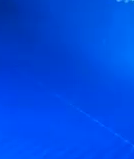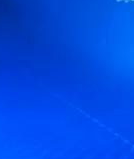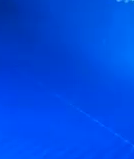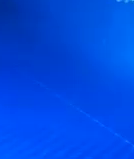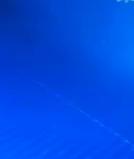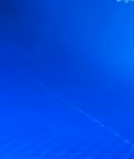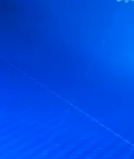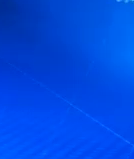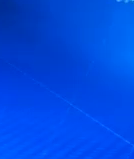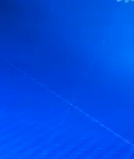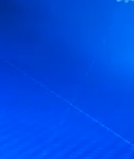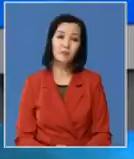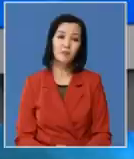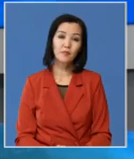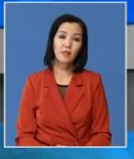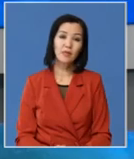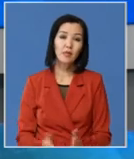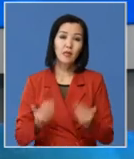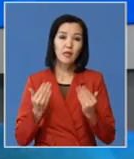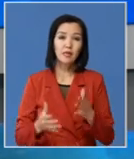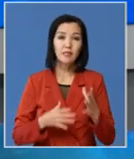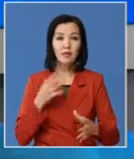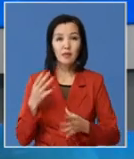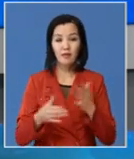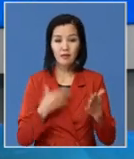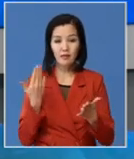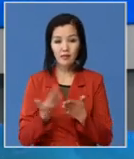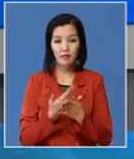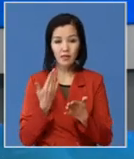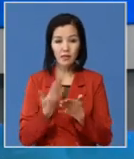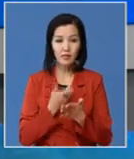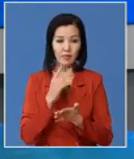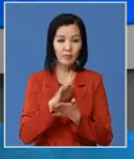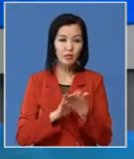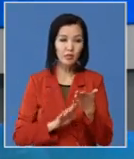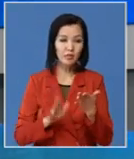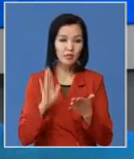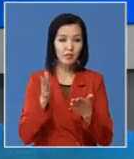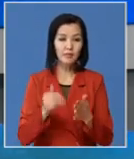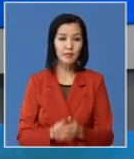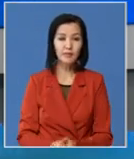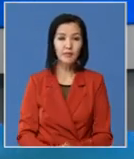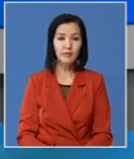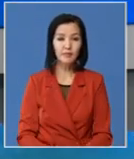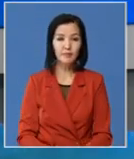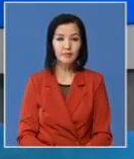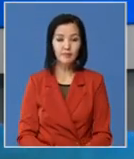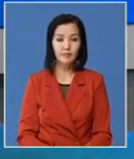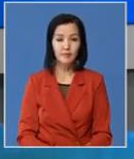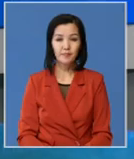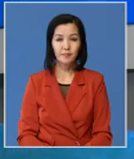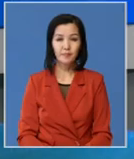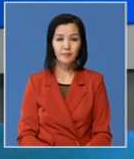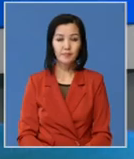тілмен көрерменге жеткізген бірегей маман болды. Әңгіме тележурналистикаға қатысты болған соң, студенттер